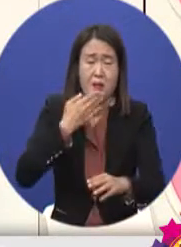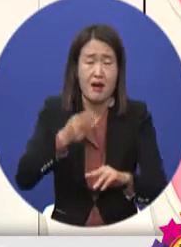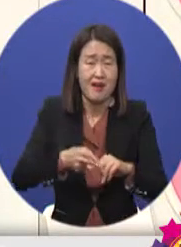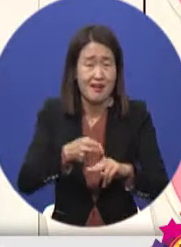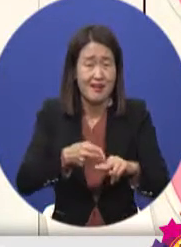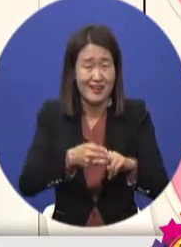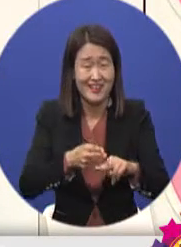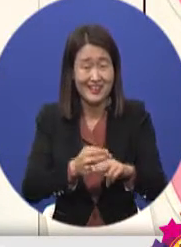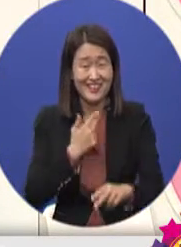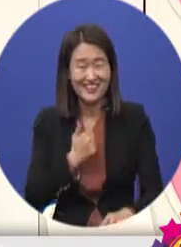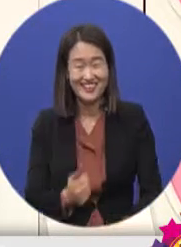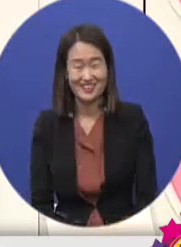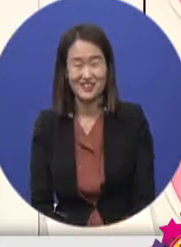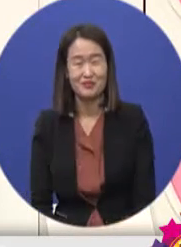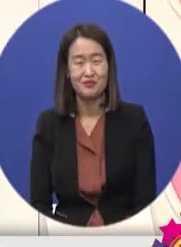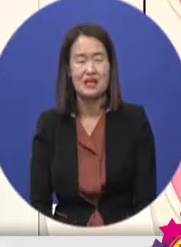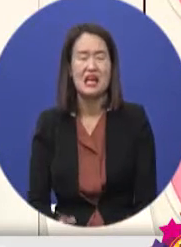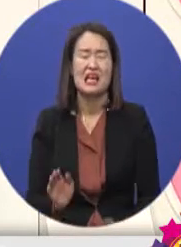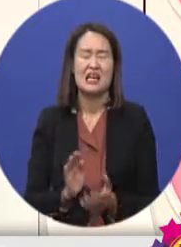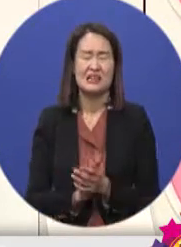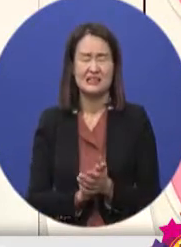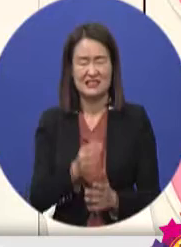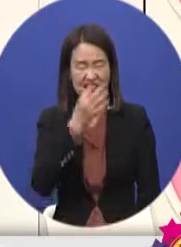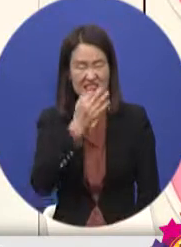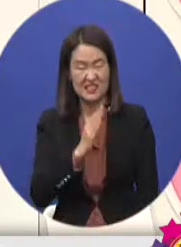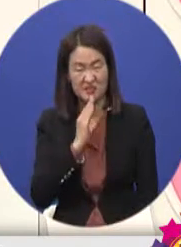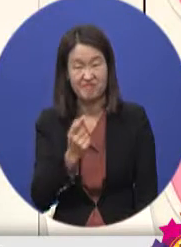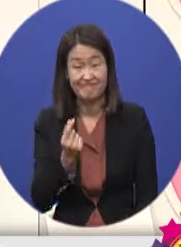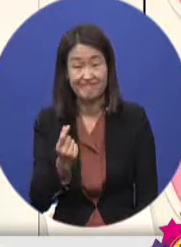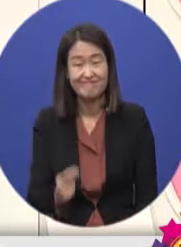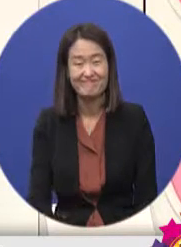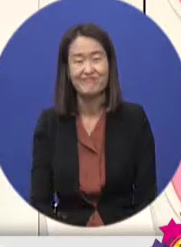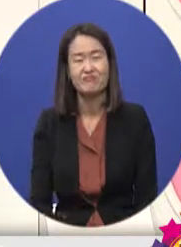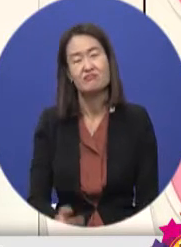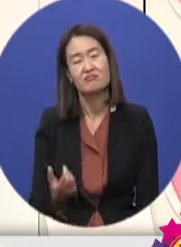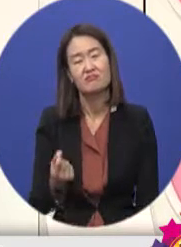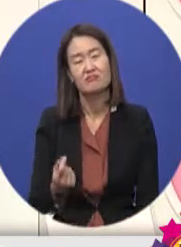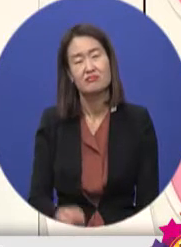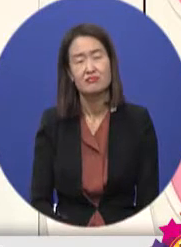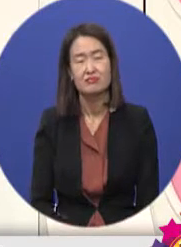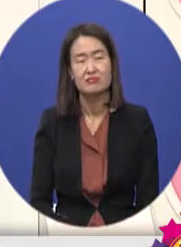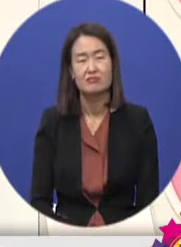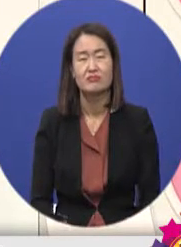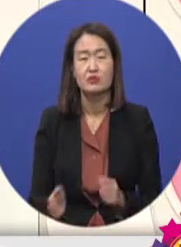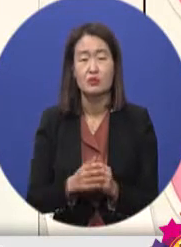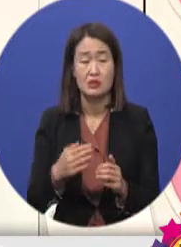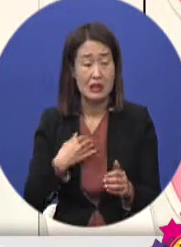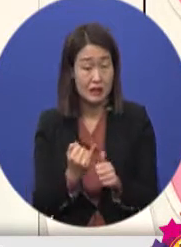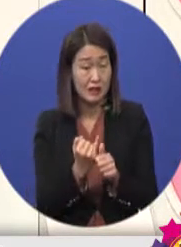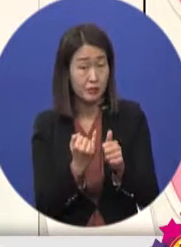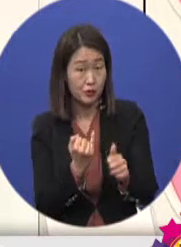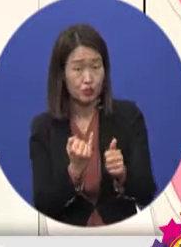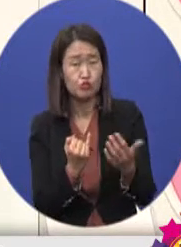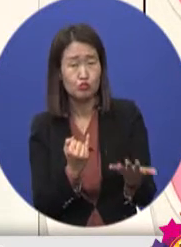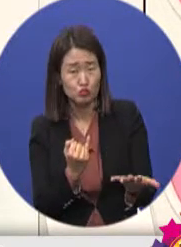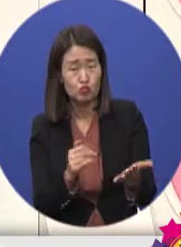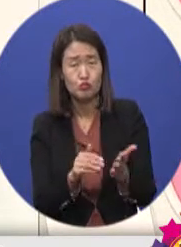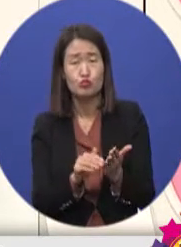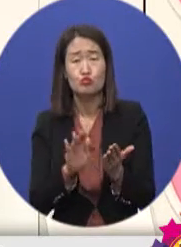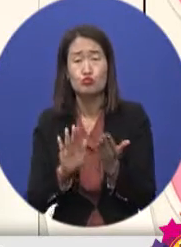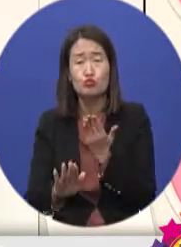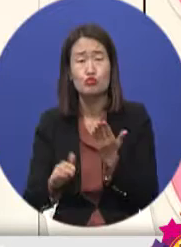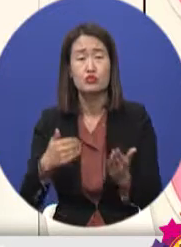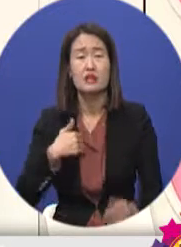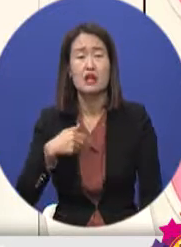식당을 하셨구나. 네. 아유, 그거 참 힘든 거죠, 식당이, 그죠? 그래갖고 우리 영감이 돌아가셔서 네. 내가